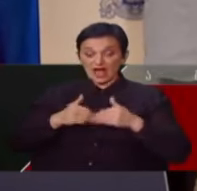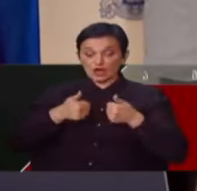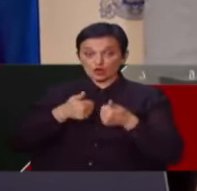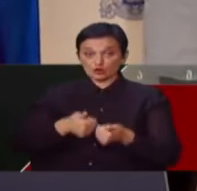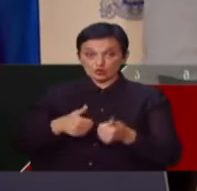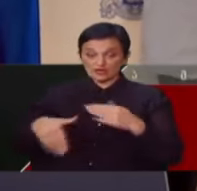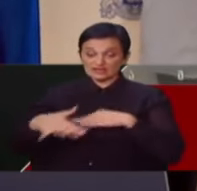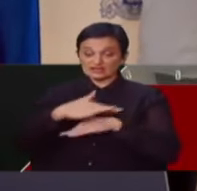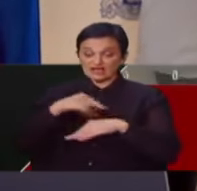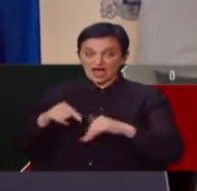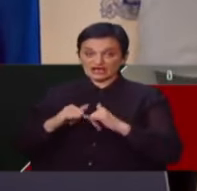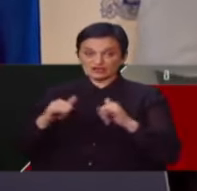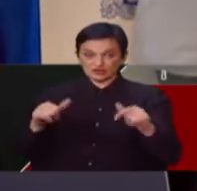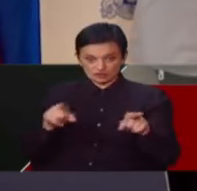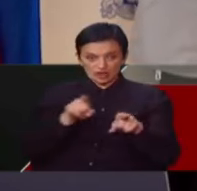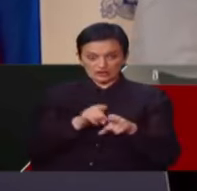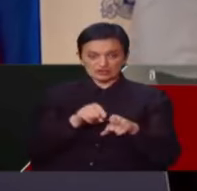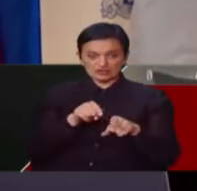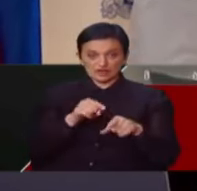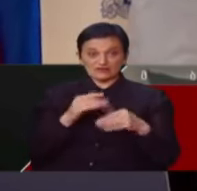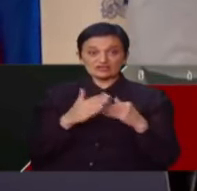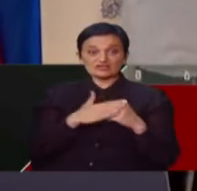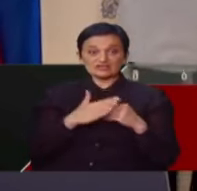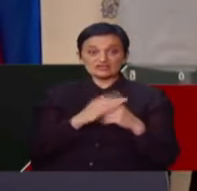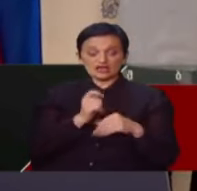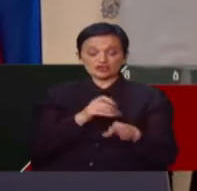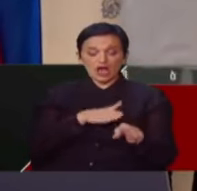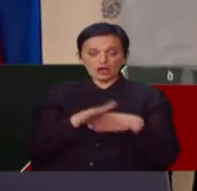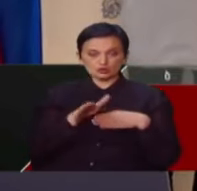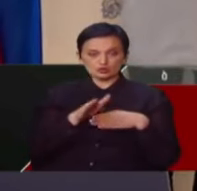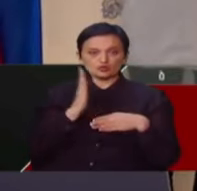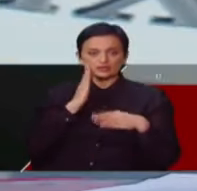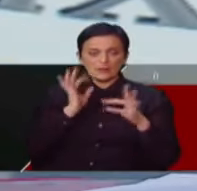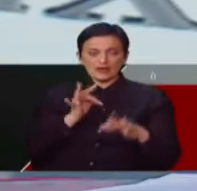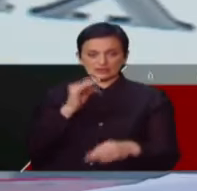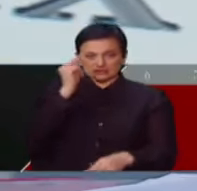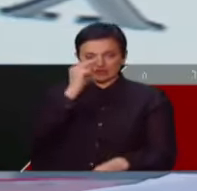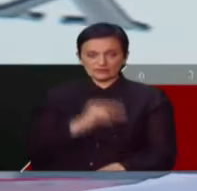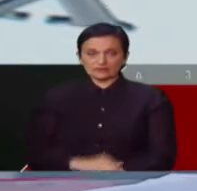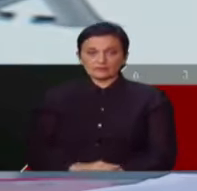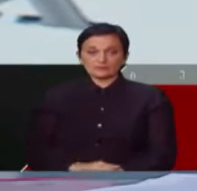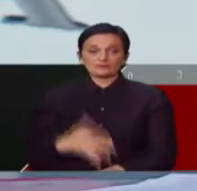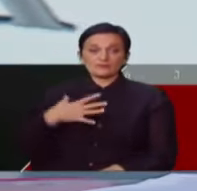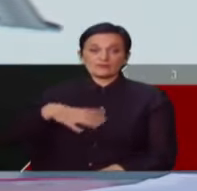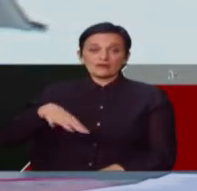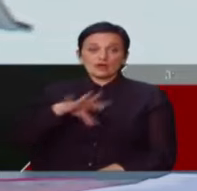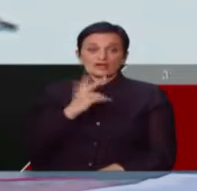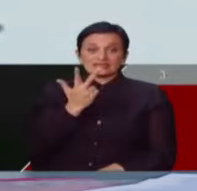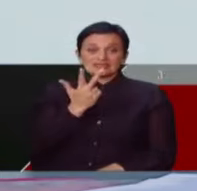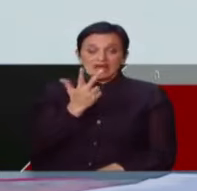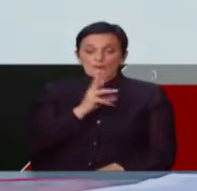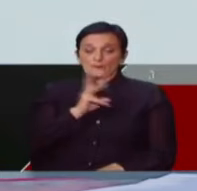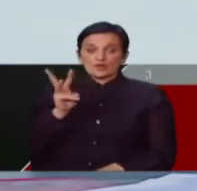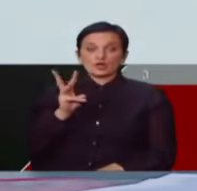როგორც ამ დარგის განვითარებას, ასევე ამ საჯელ ახსრულების სამართლის სწავლებას. საქართველოს 3 მილიონზე